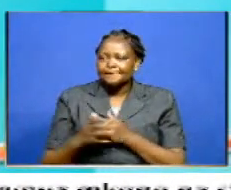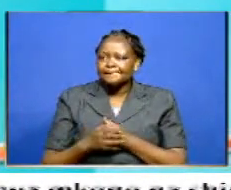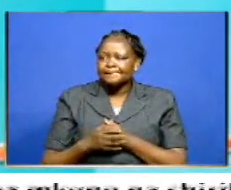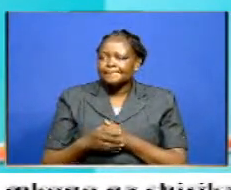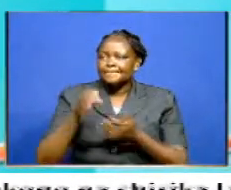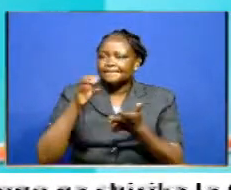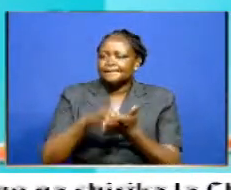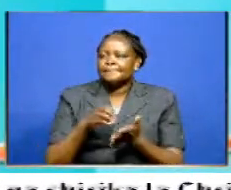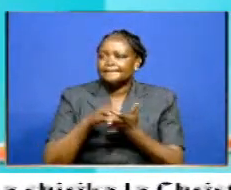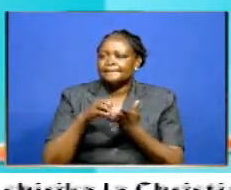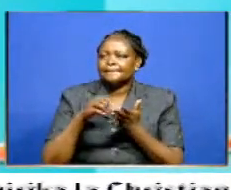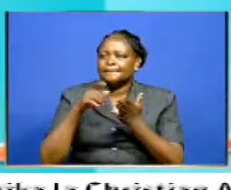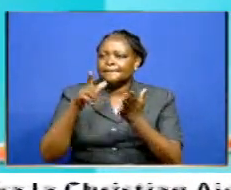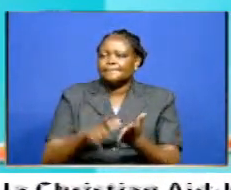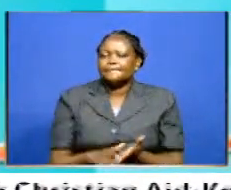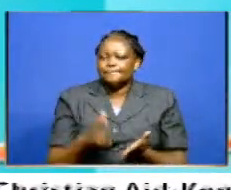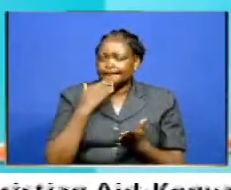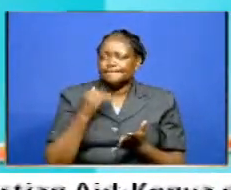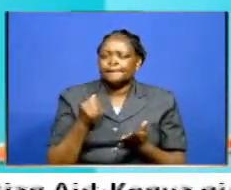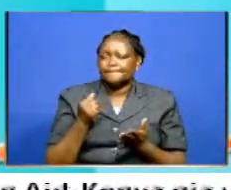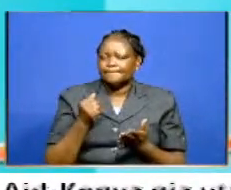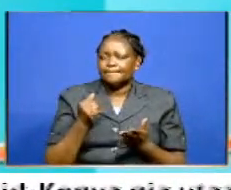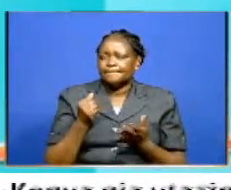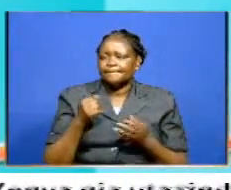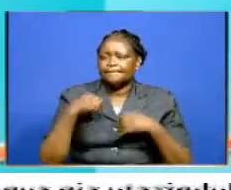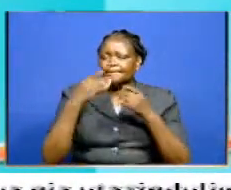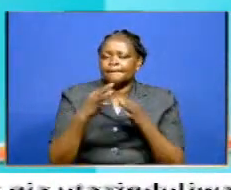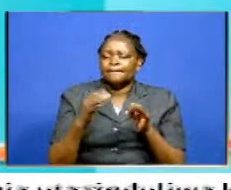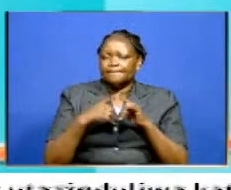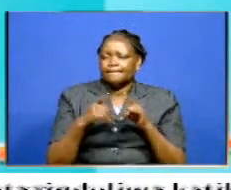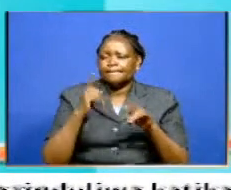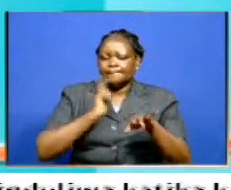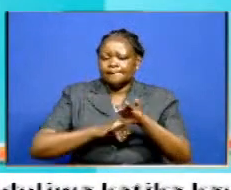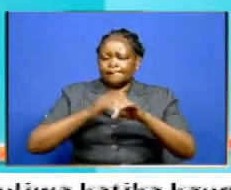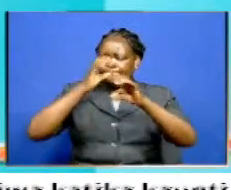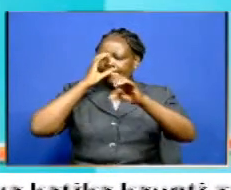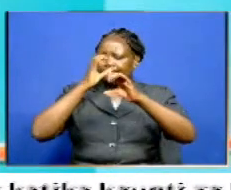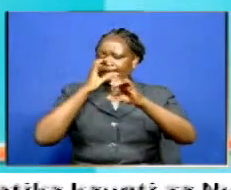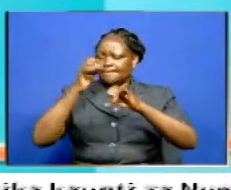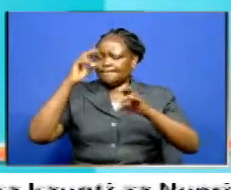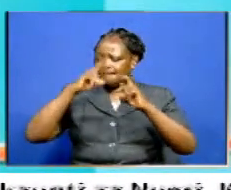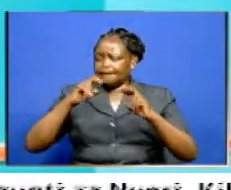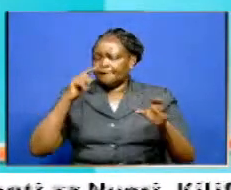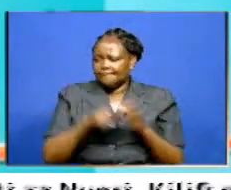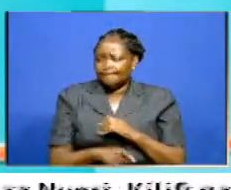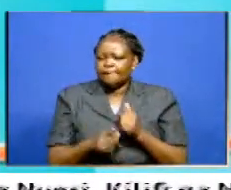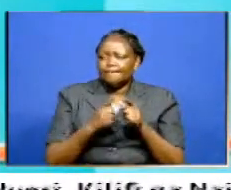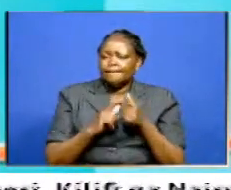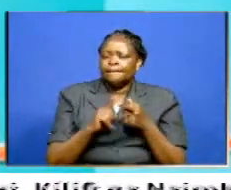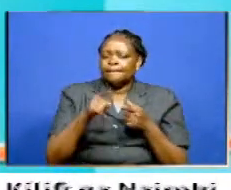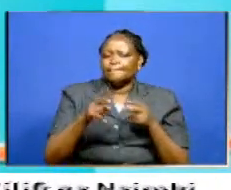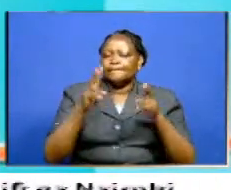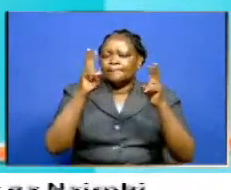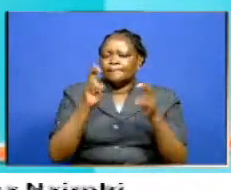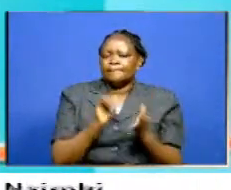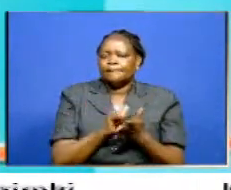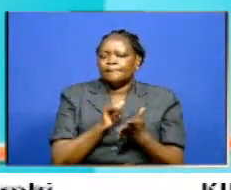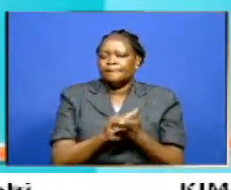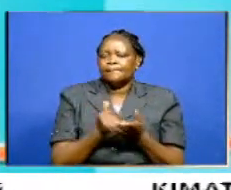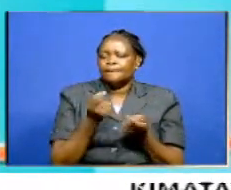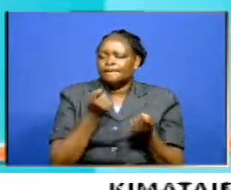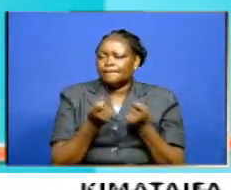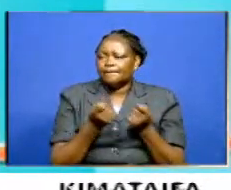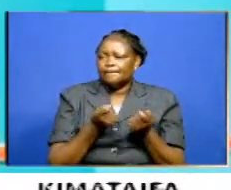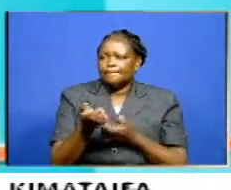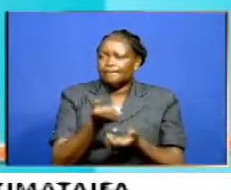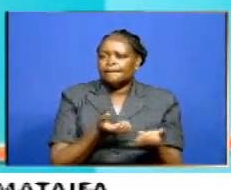ningependa pia iwe grant, but nikipiga darubini vizuri ninaona kwa sasa hilo ni swala ambalo kidogo